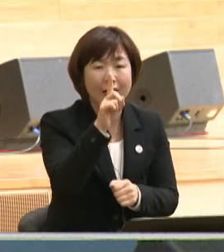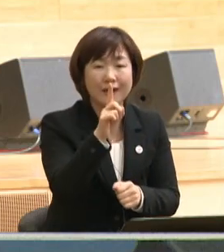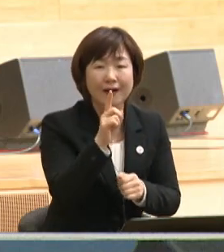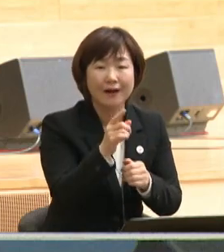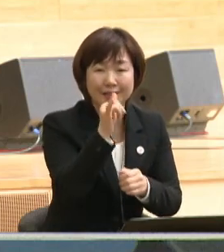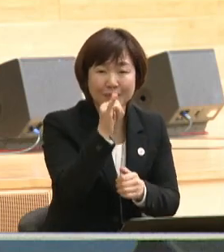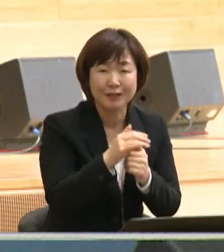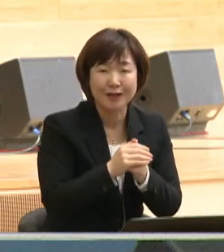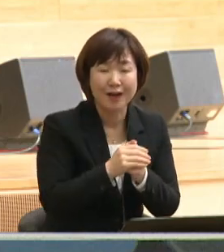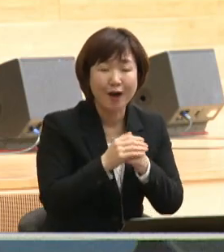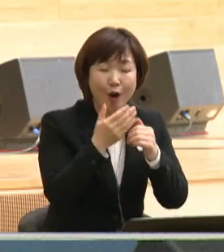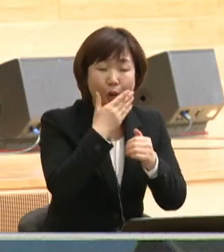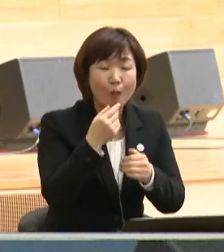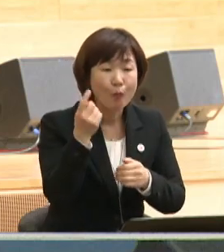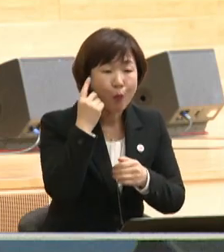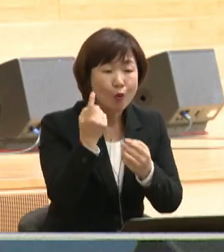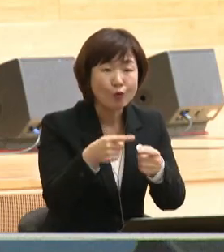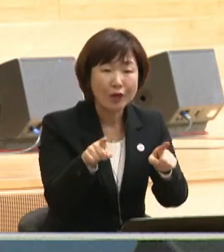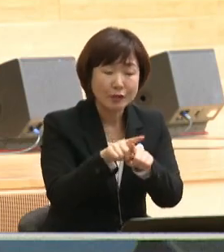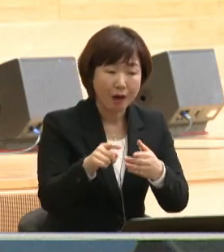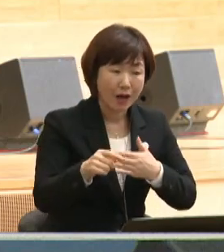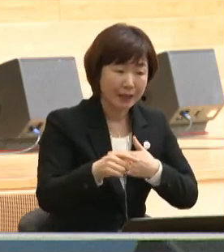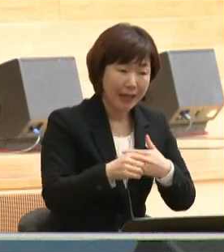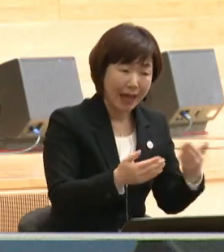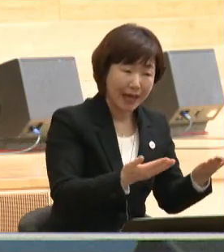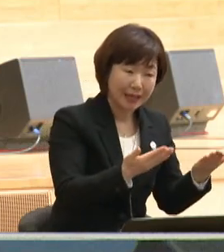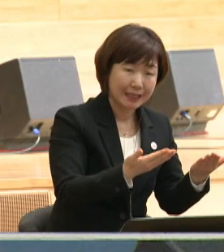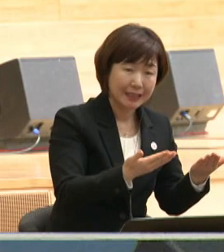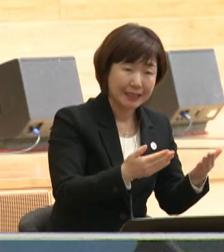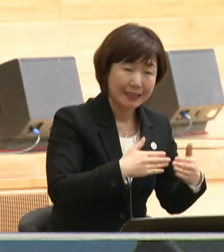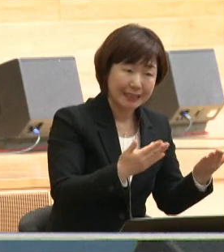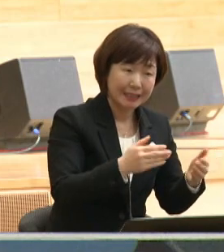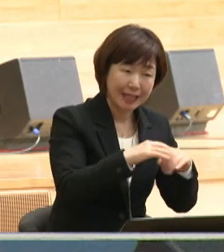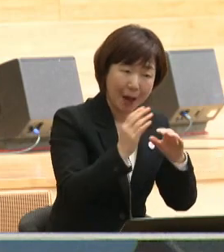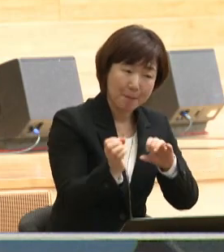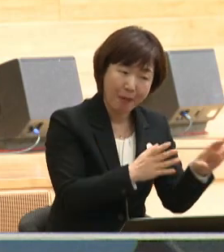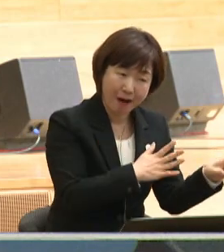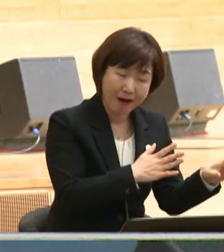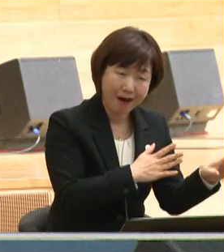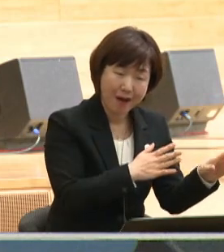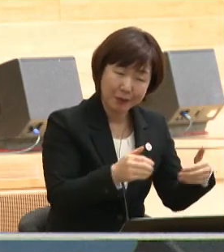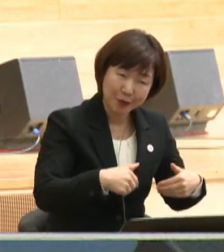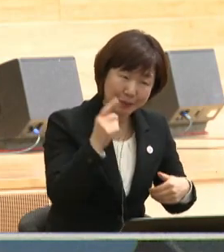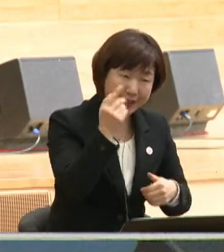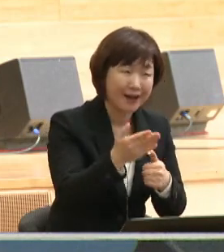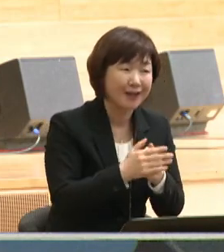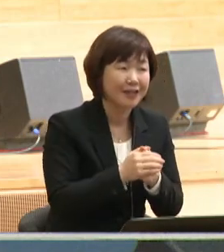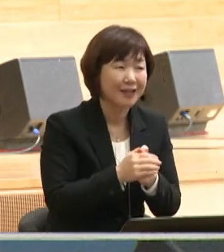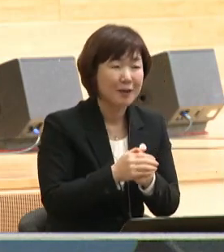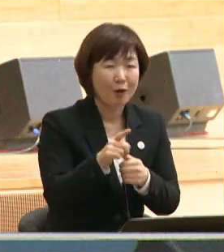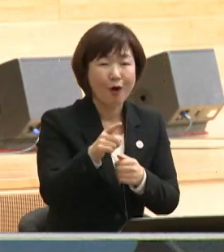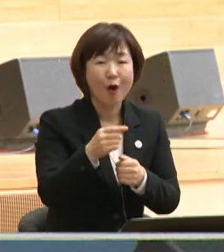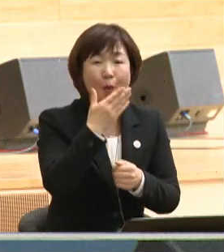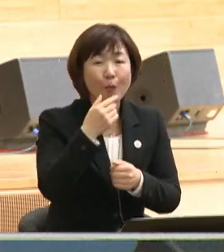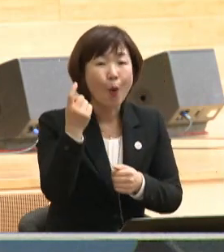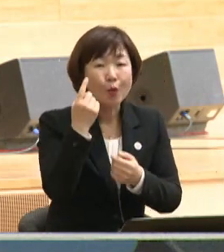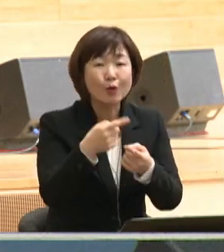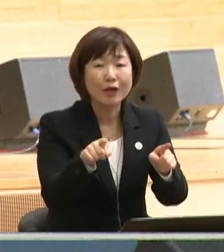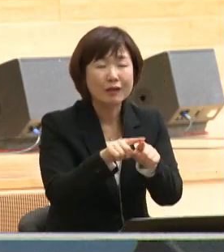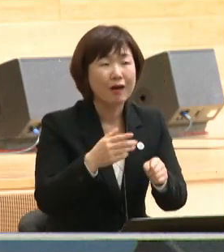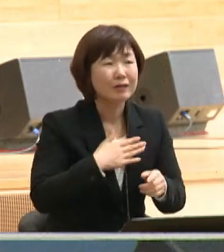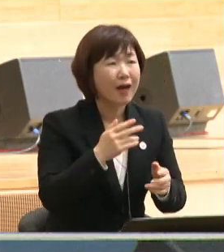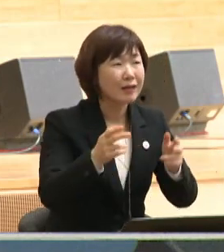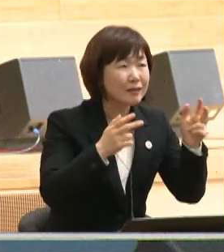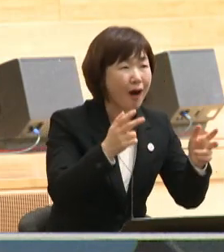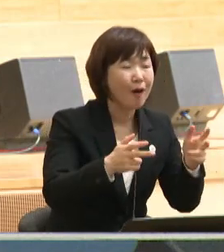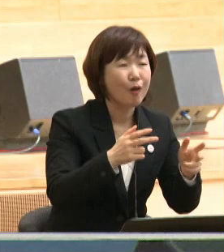그렇다면 복음을 위해서 내 생계 다 버려야 되는가 우리의 생계를 위한 이런 직업 사업 이런